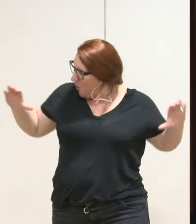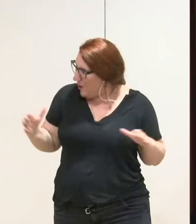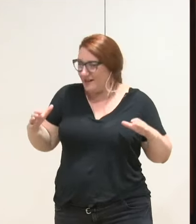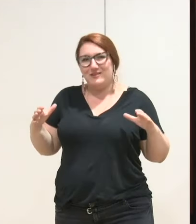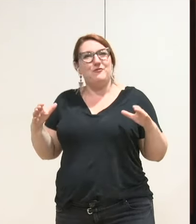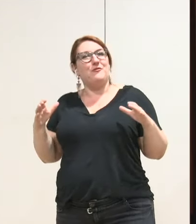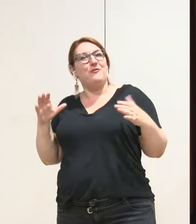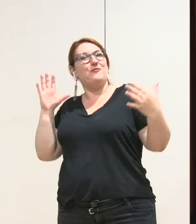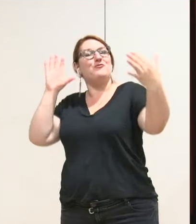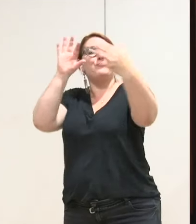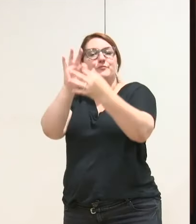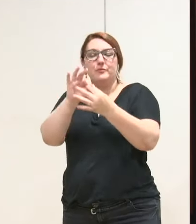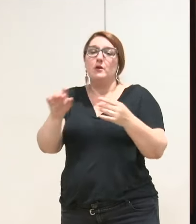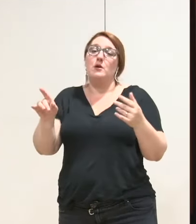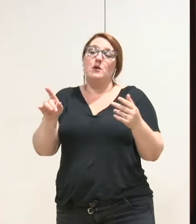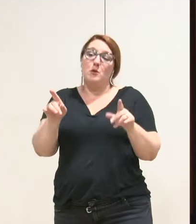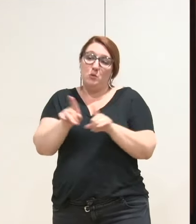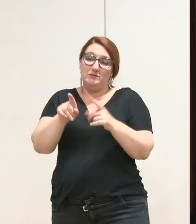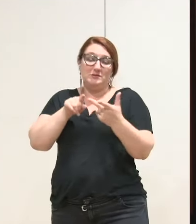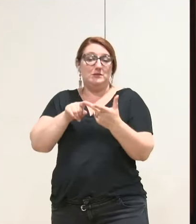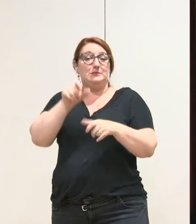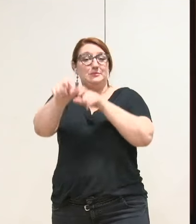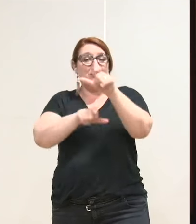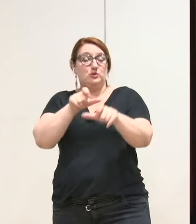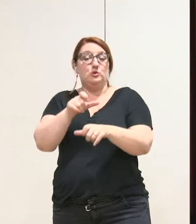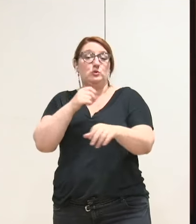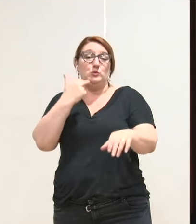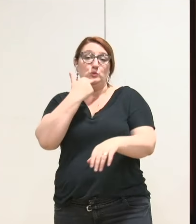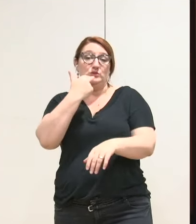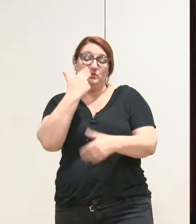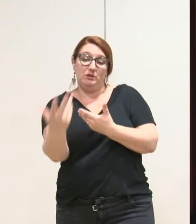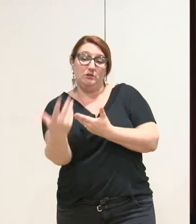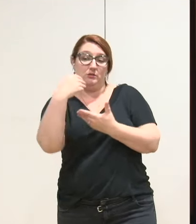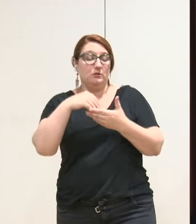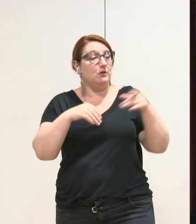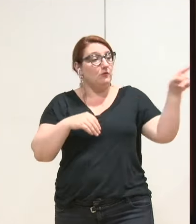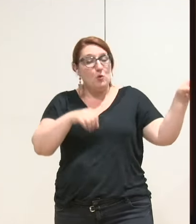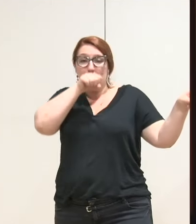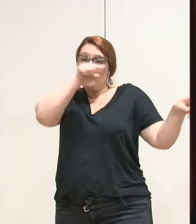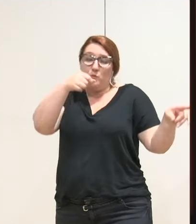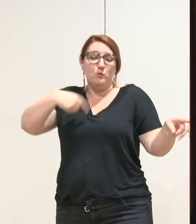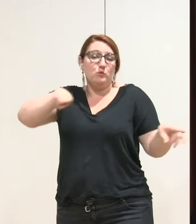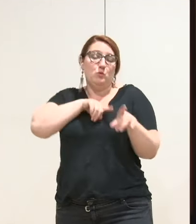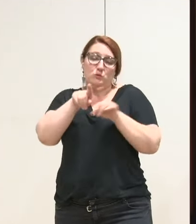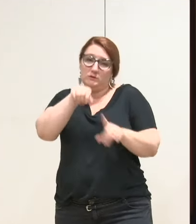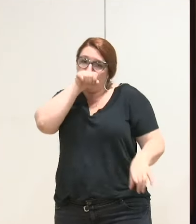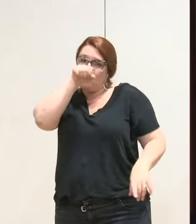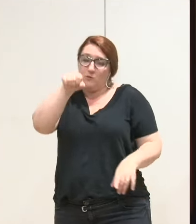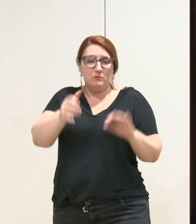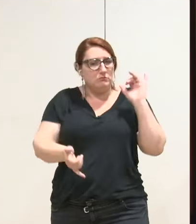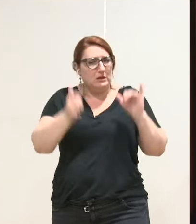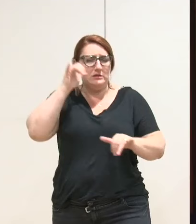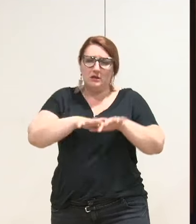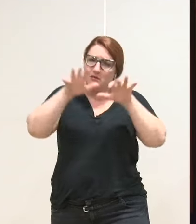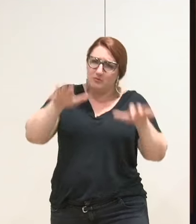et puis cet enjeu de la participation des usagers auquel vous êtes attaché et auquel nous étions aussi très attachés avec beaucoup d'initiatives qui